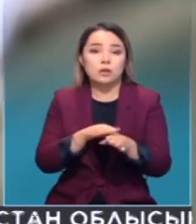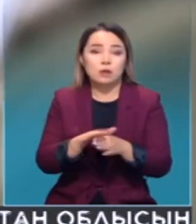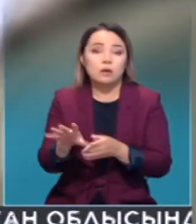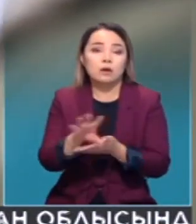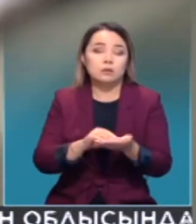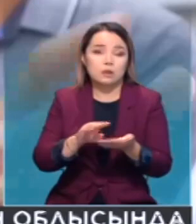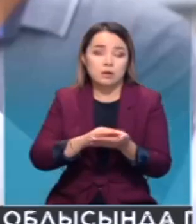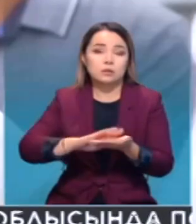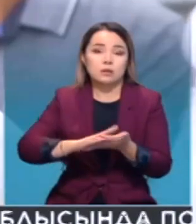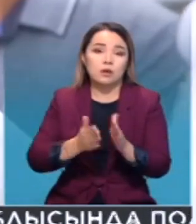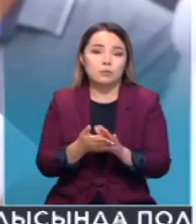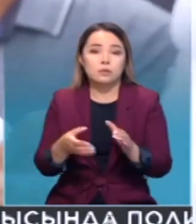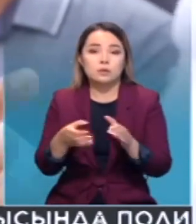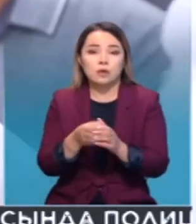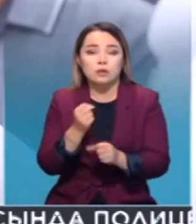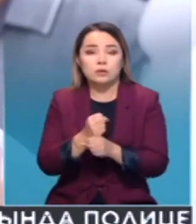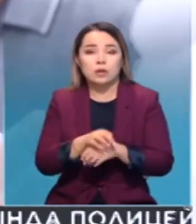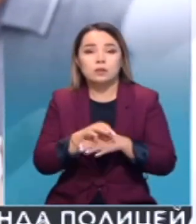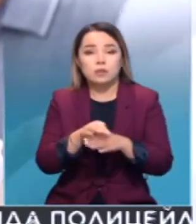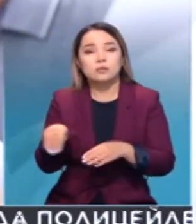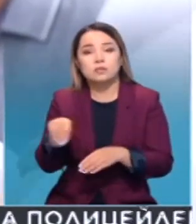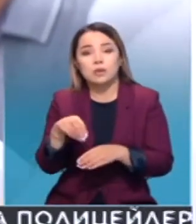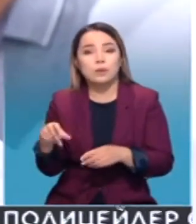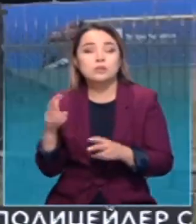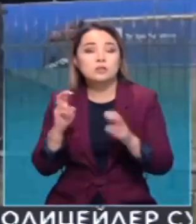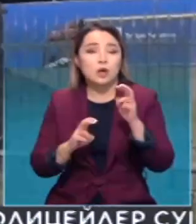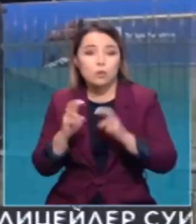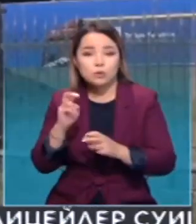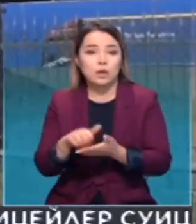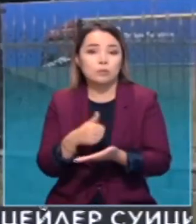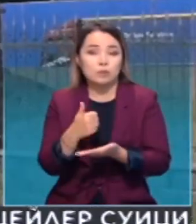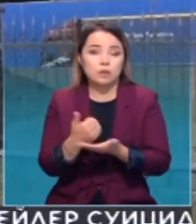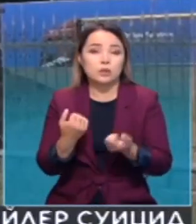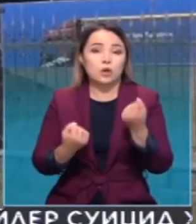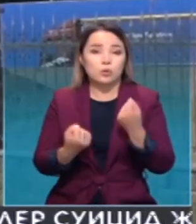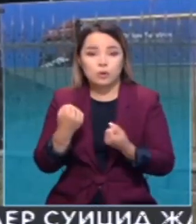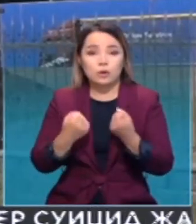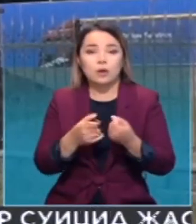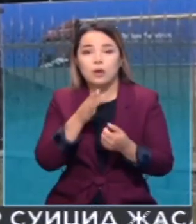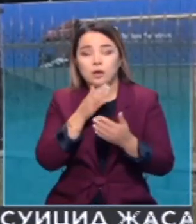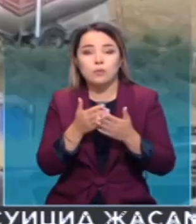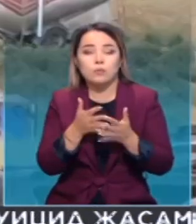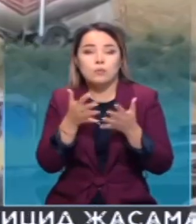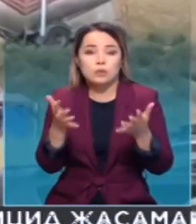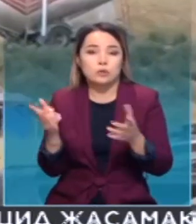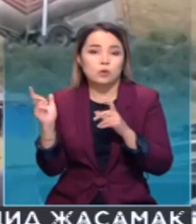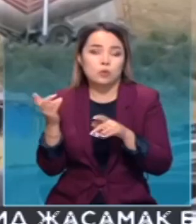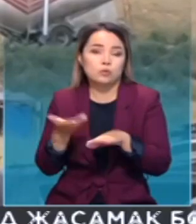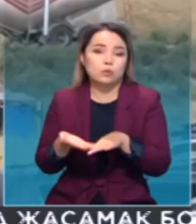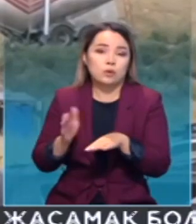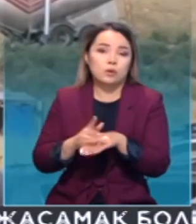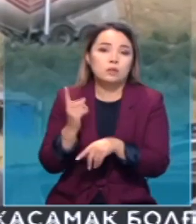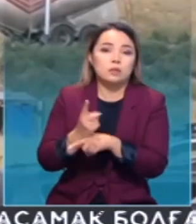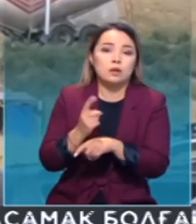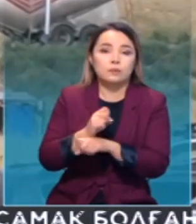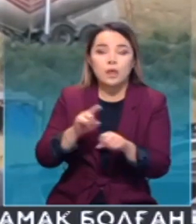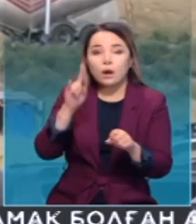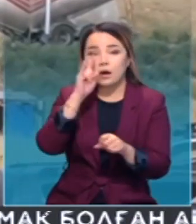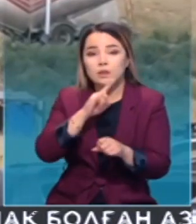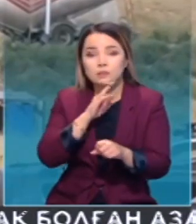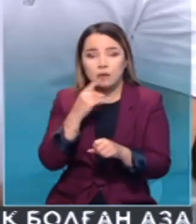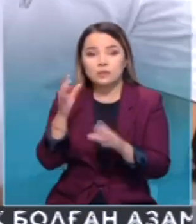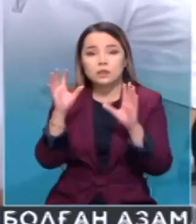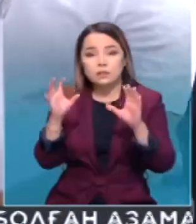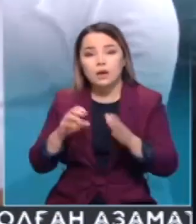қайтадан келісім шартқа отыратын болды. Сондай-ақ цемент зауытының басшылары бұдан былай көлікке шамадан тыс жүк тиеуді тоқтатып, Қазақстан